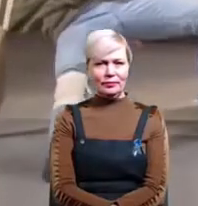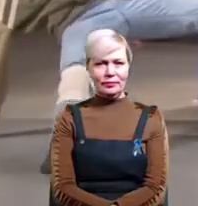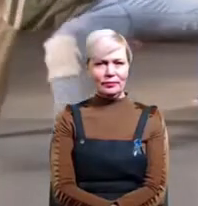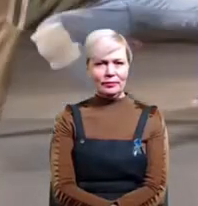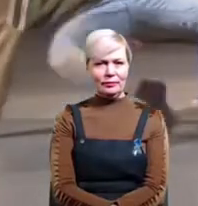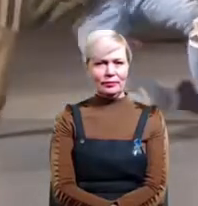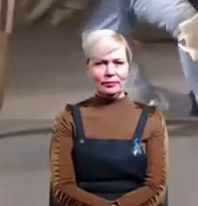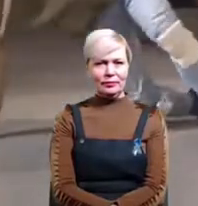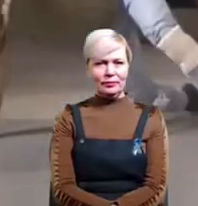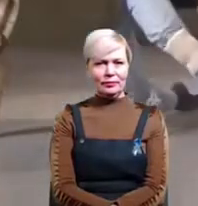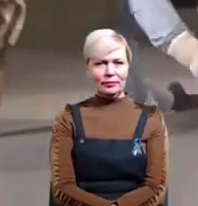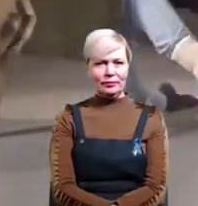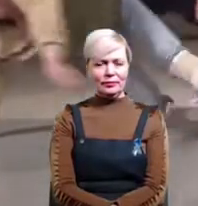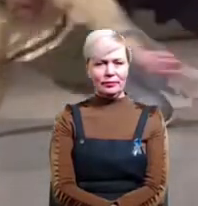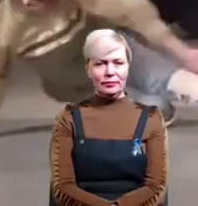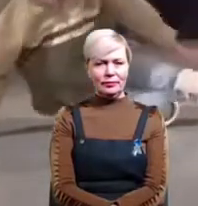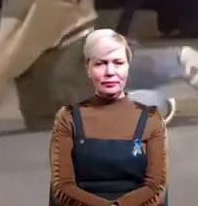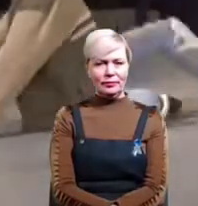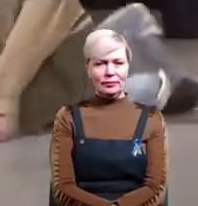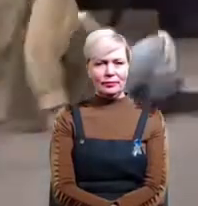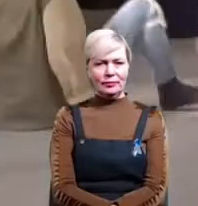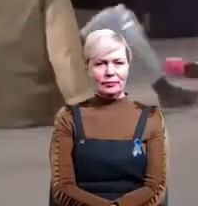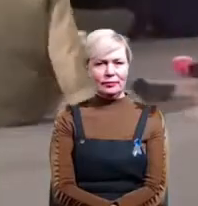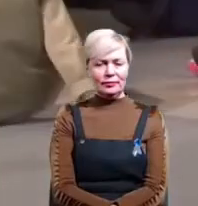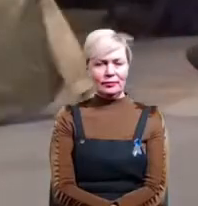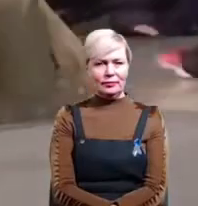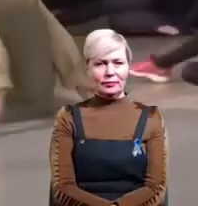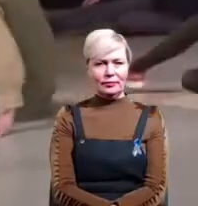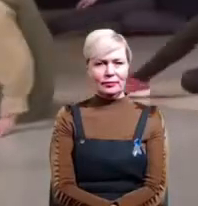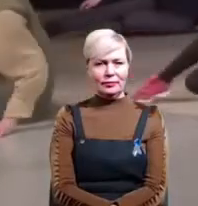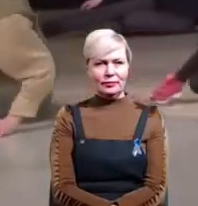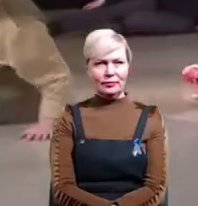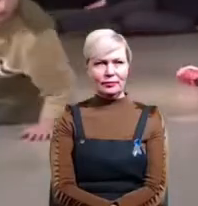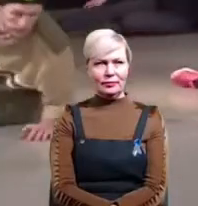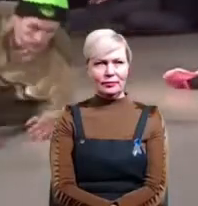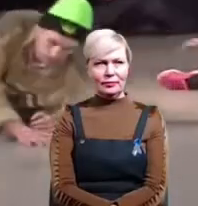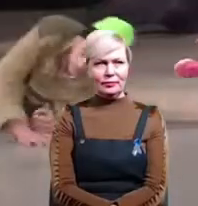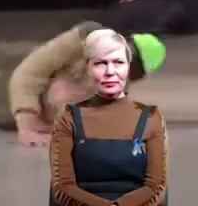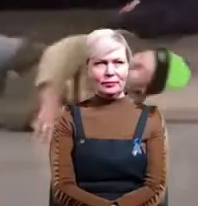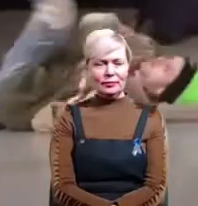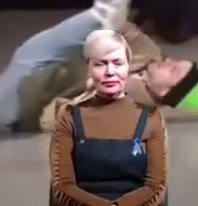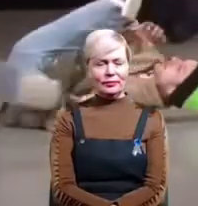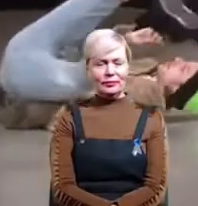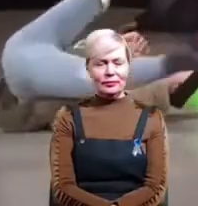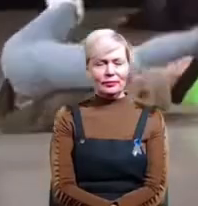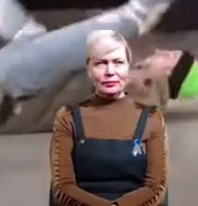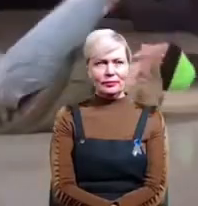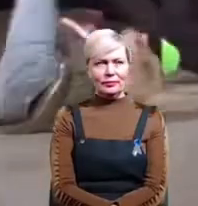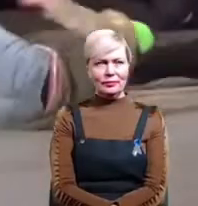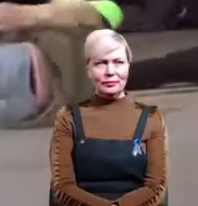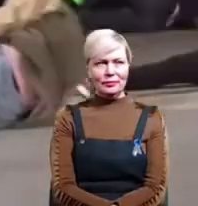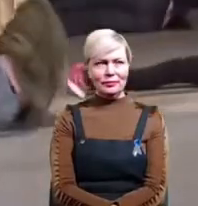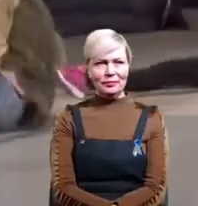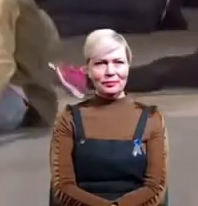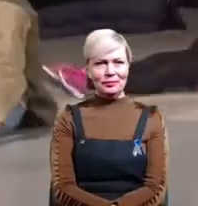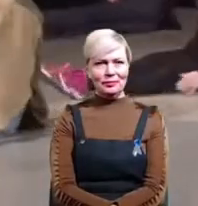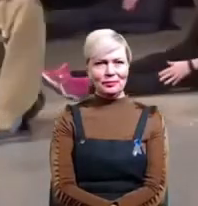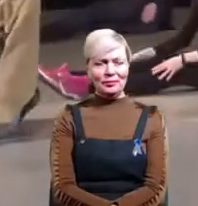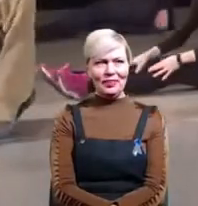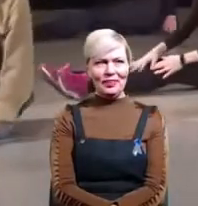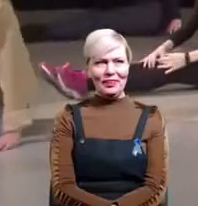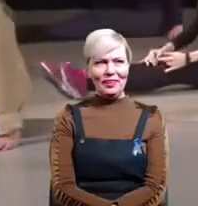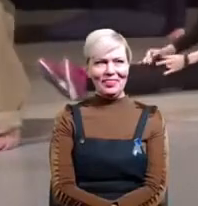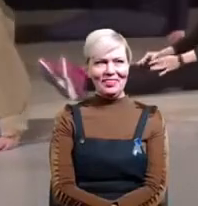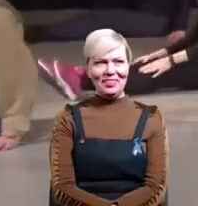два, внутрь, три, перекат и винт ногами.